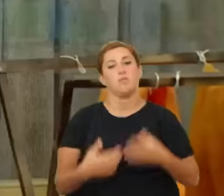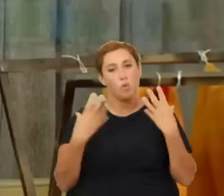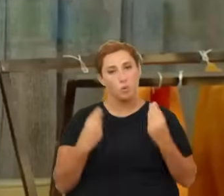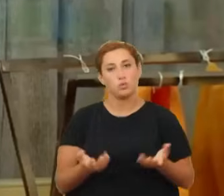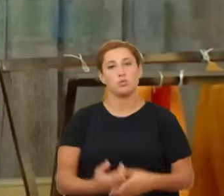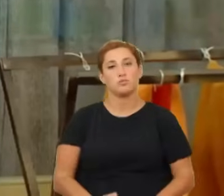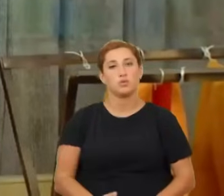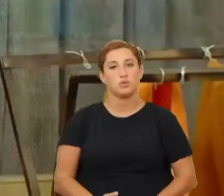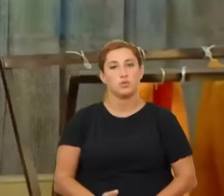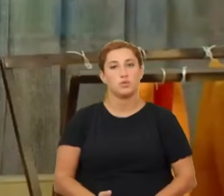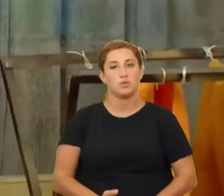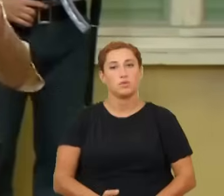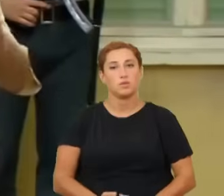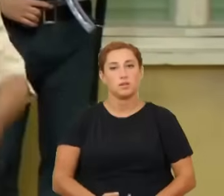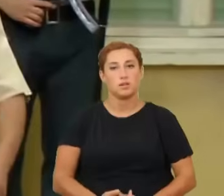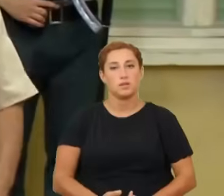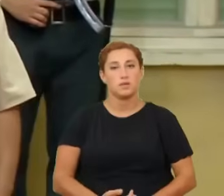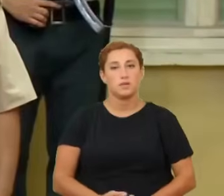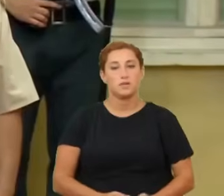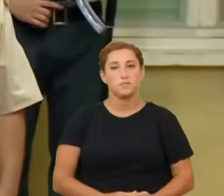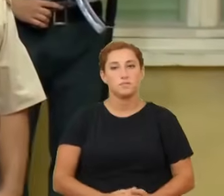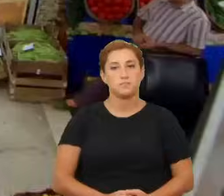mu komiserim?